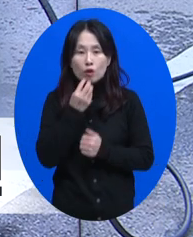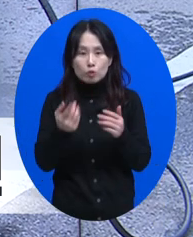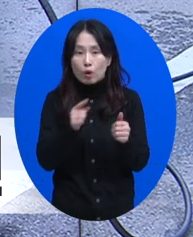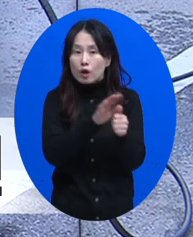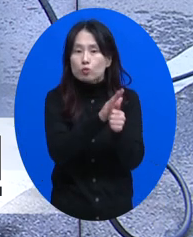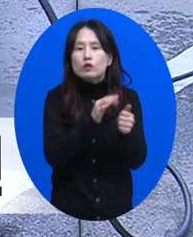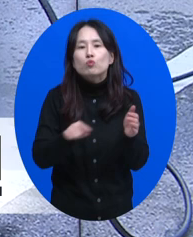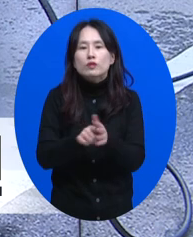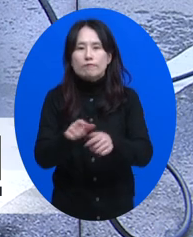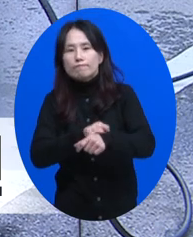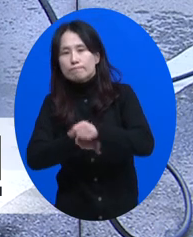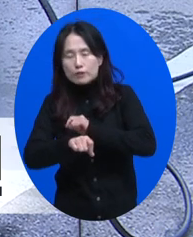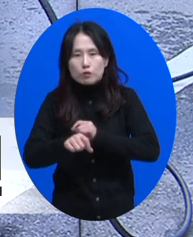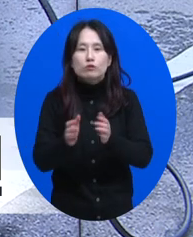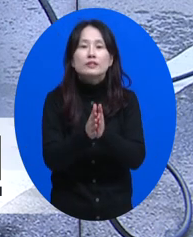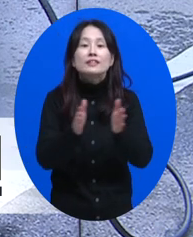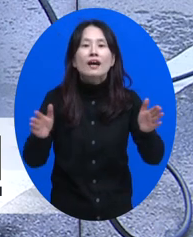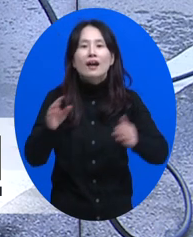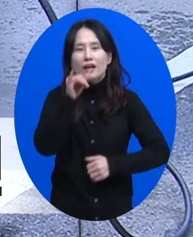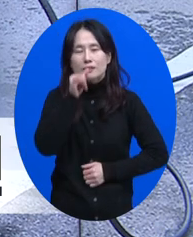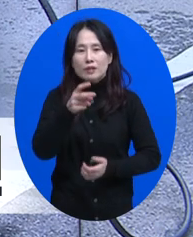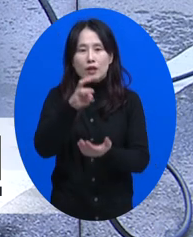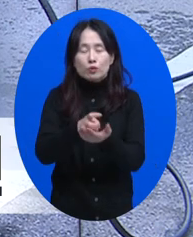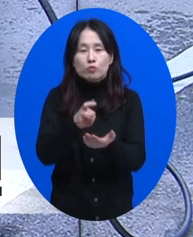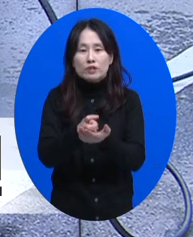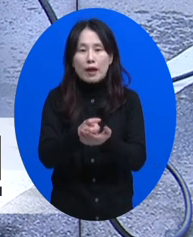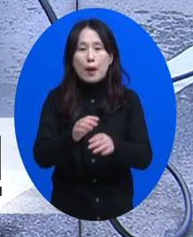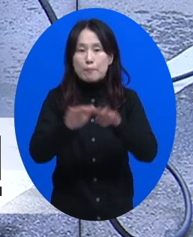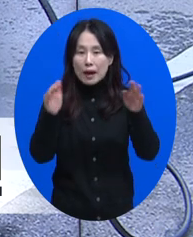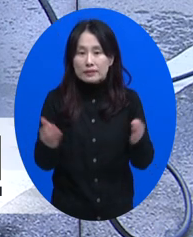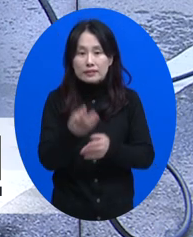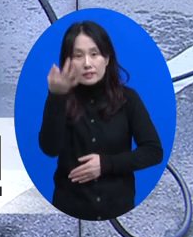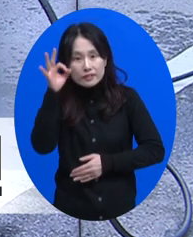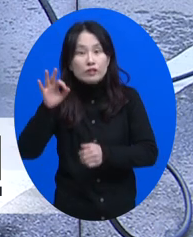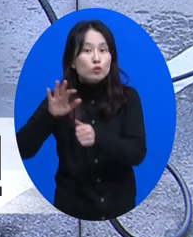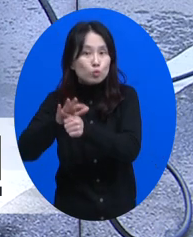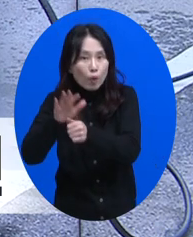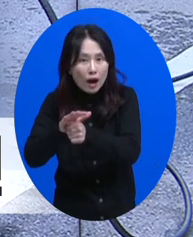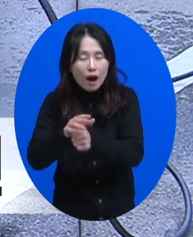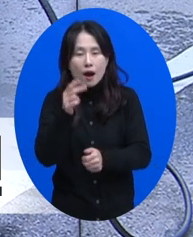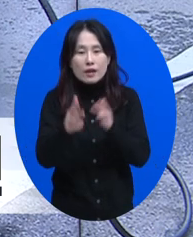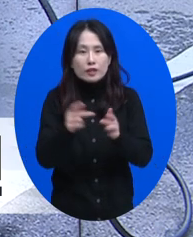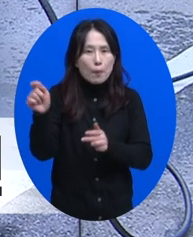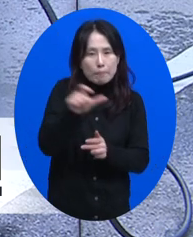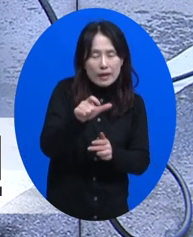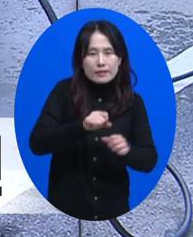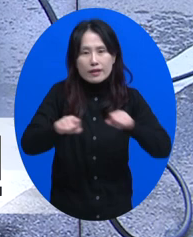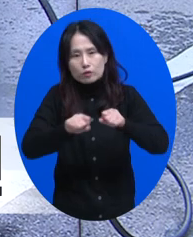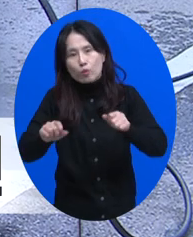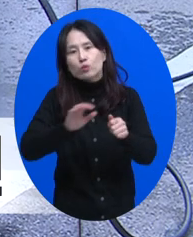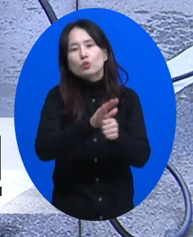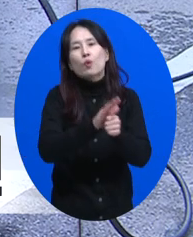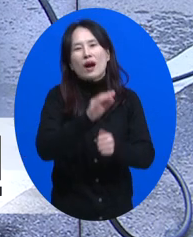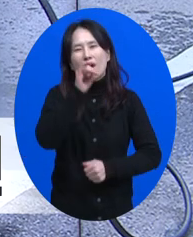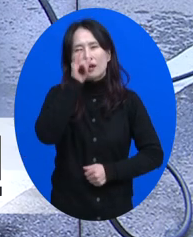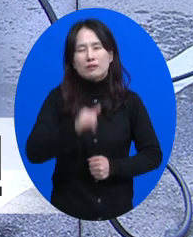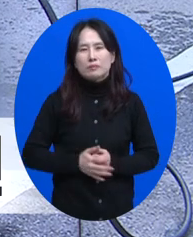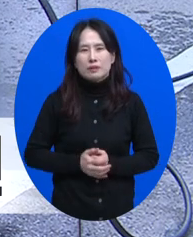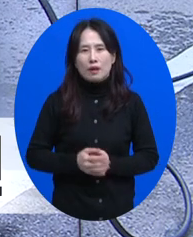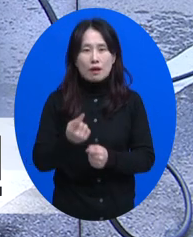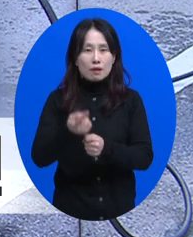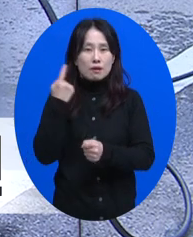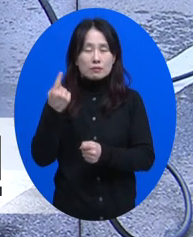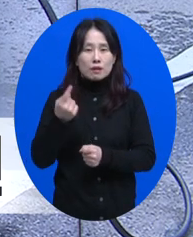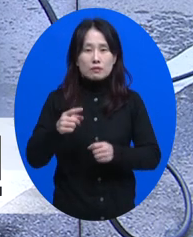지원하기 위해 팔을 걷어붙였습니다 규제 샌드박스 실증 특례 승인을 지원해 사업 속도를 낼 수 있도록 도움을 주고 있는데요